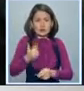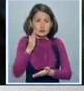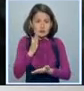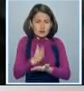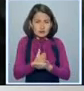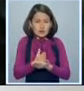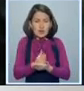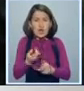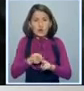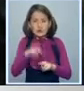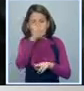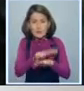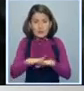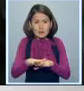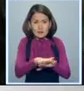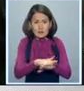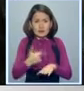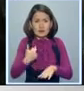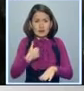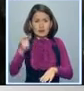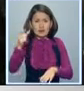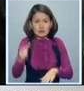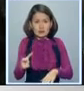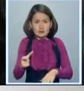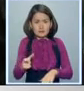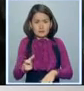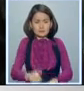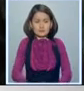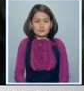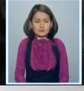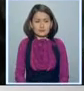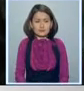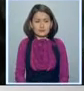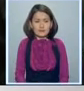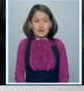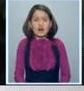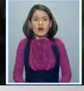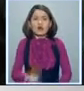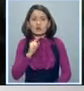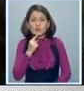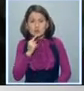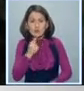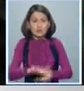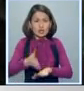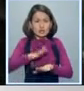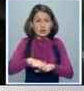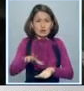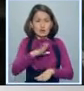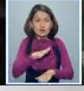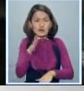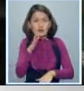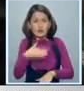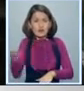осындай мемлекеттің азамат екеніме. Енді бұл оңайлықпен келмеген дүние, әрине. Қандай да